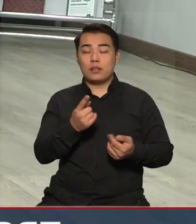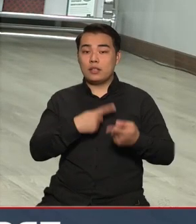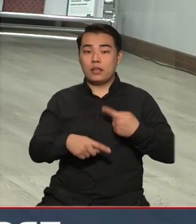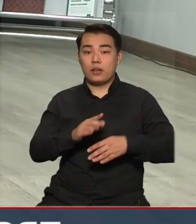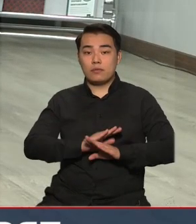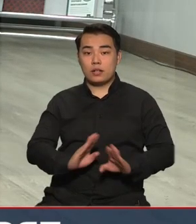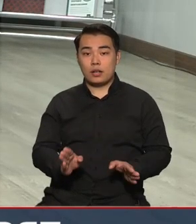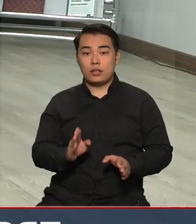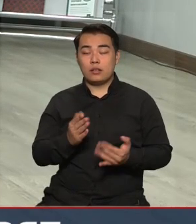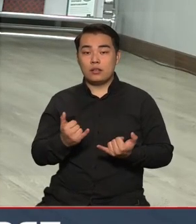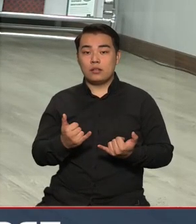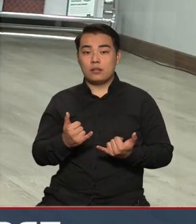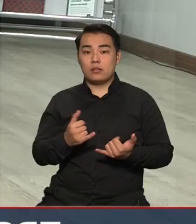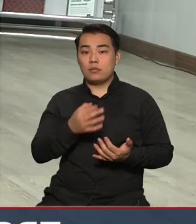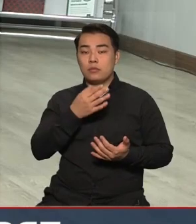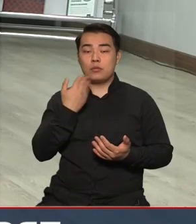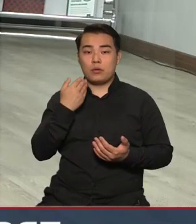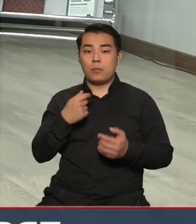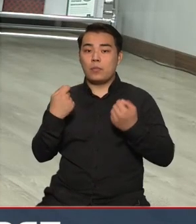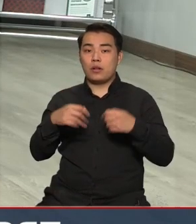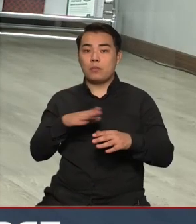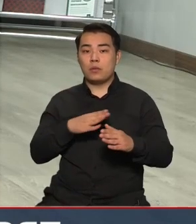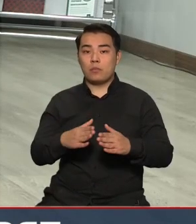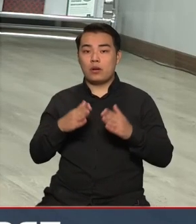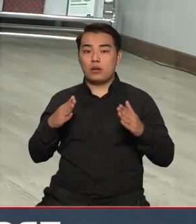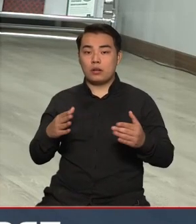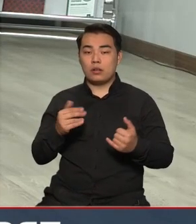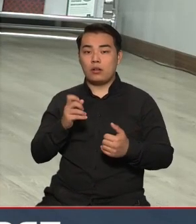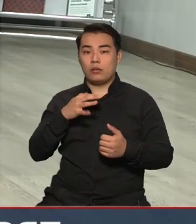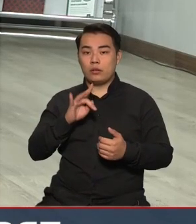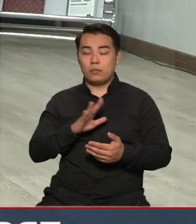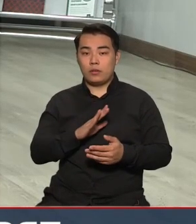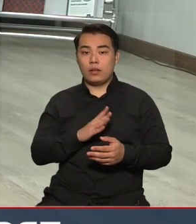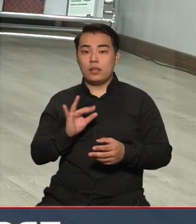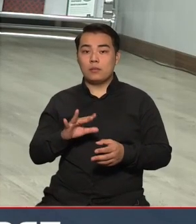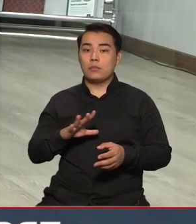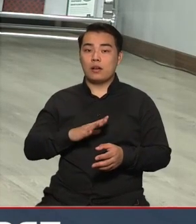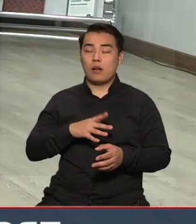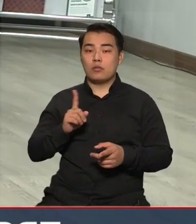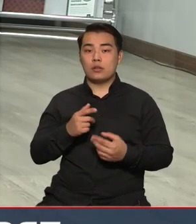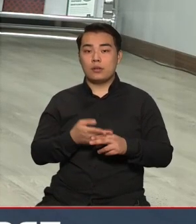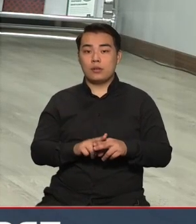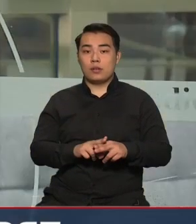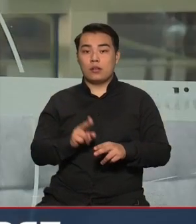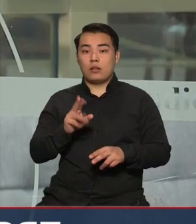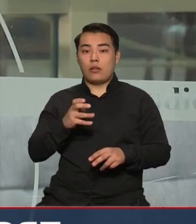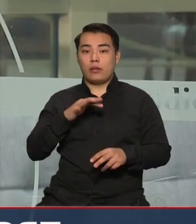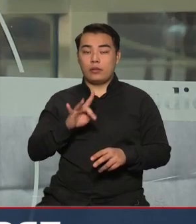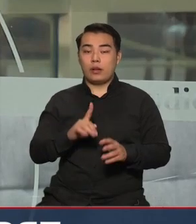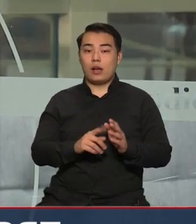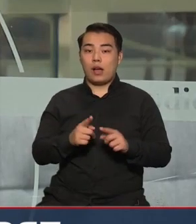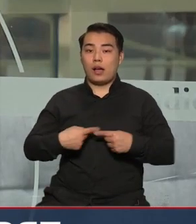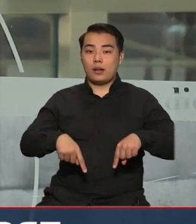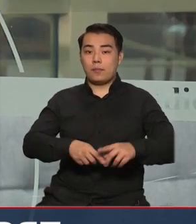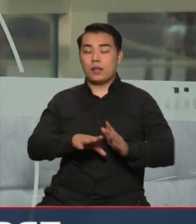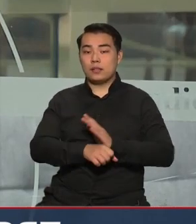возвращает, например, там так, они легко его продавали с большим дисконтом коллекторам. В итоге получилось, что коллекторские организации за последние